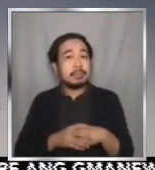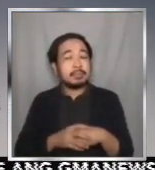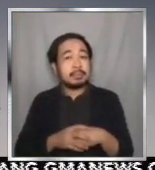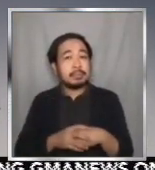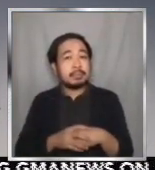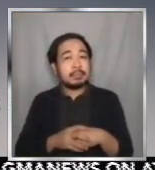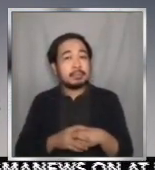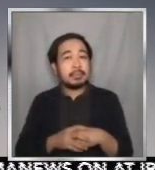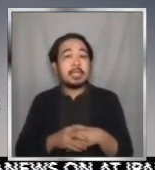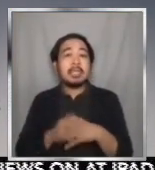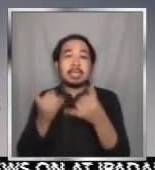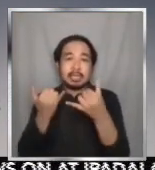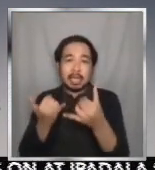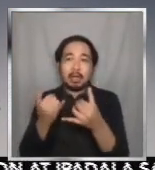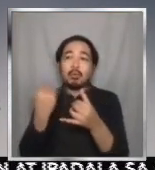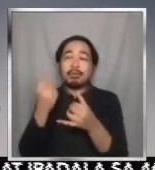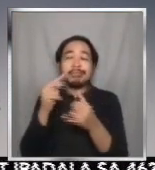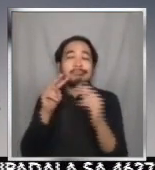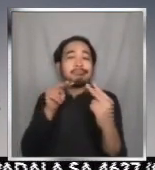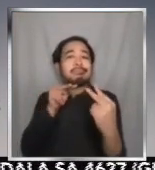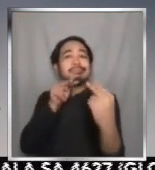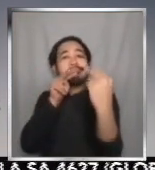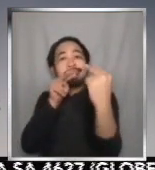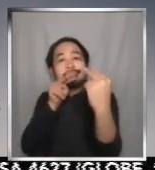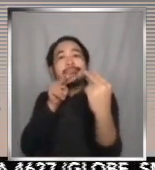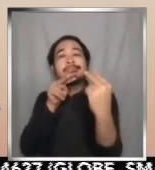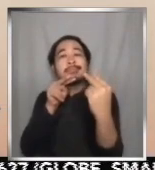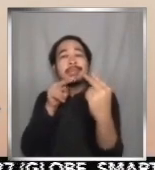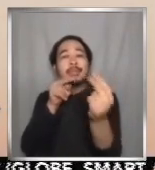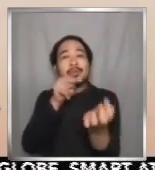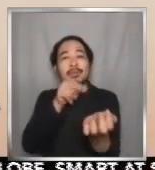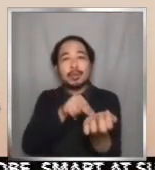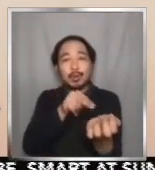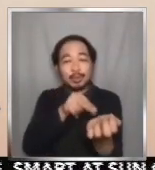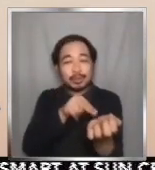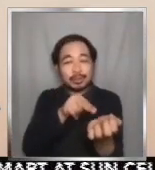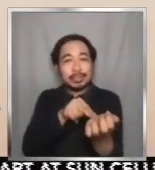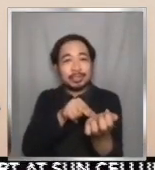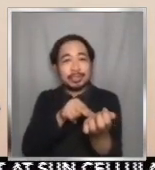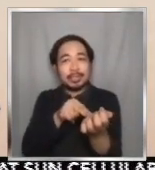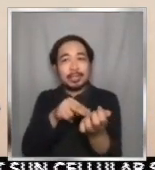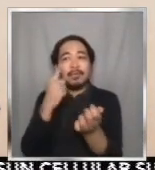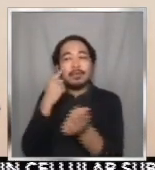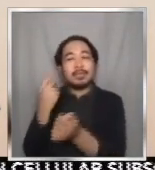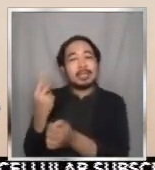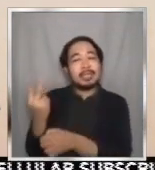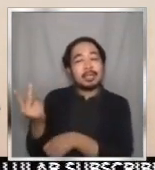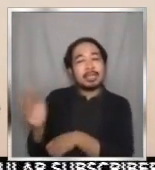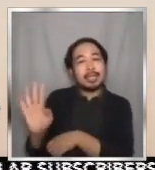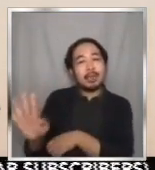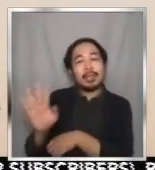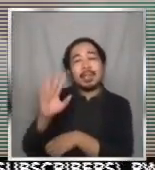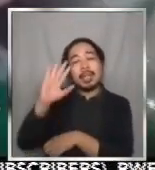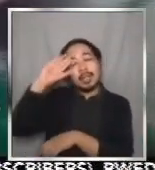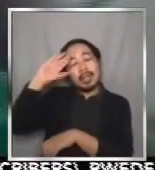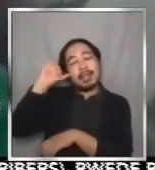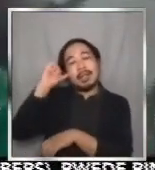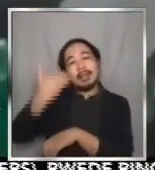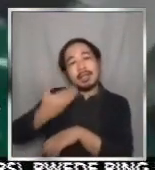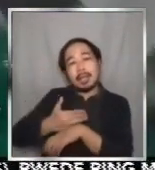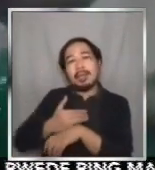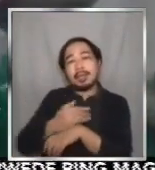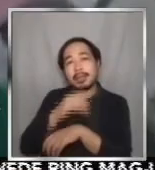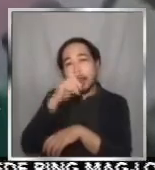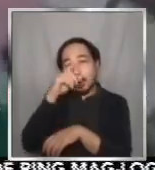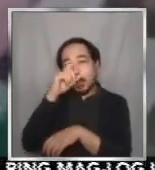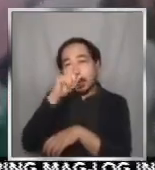naging hanggang tanaw na lang muna ang nurse na si Brent sa 2 taong gulang niyang anak. Miss you!